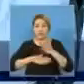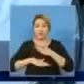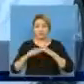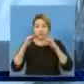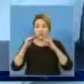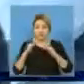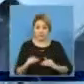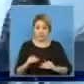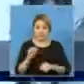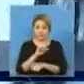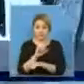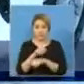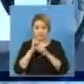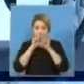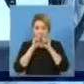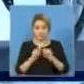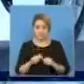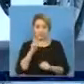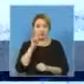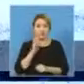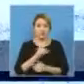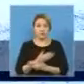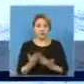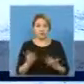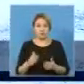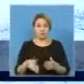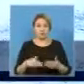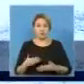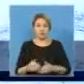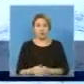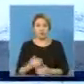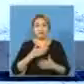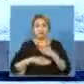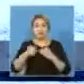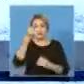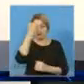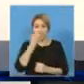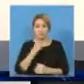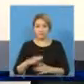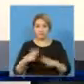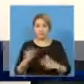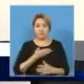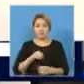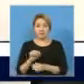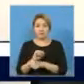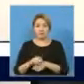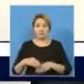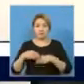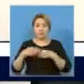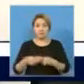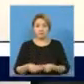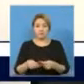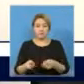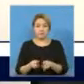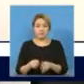нам низкую машину дают. Это удобно им для ног вообще. Рады. Спасибо большое. Мы эту машину передаем для того,